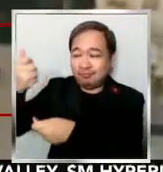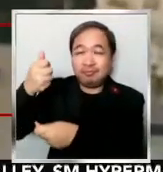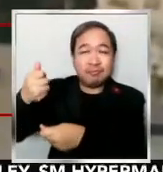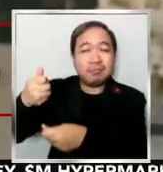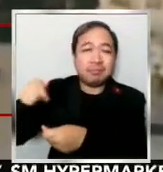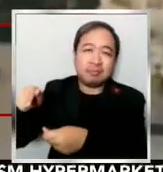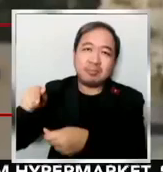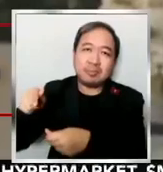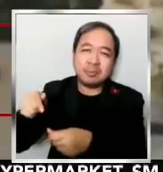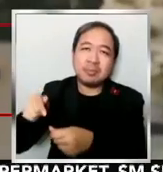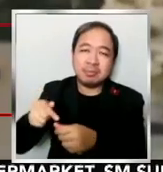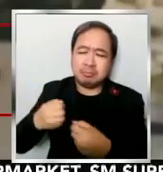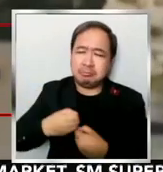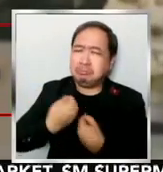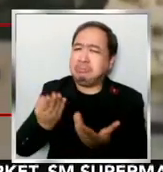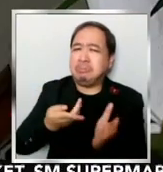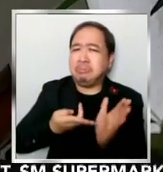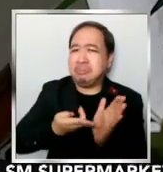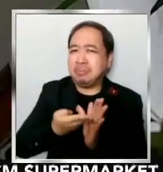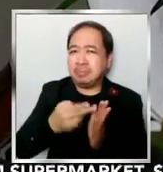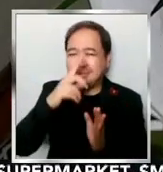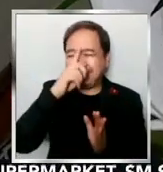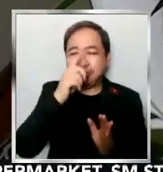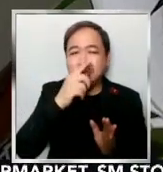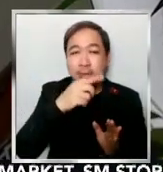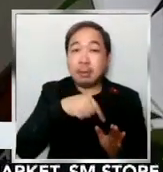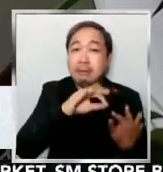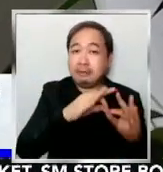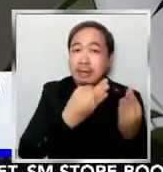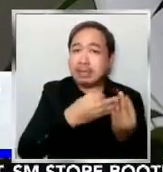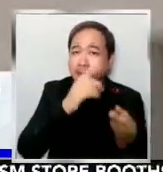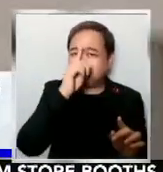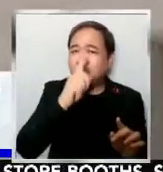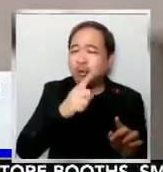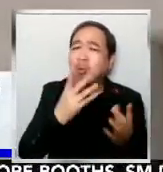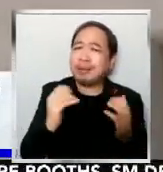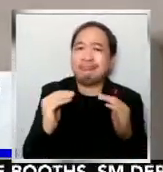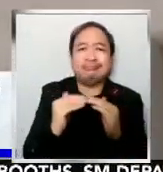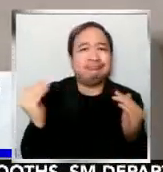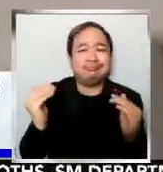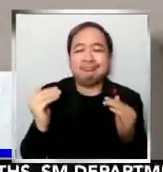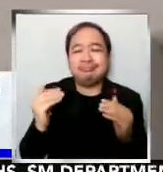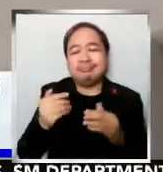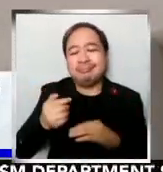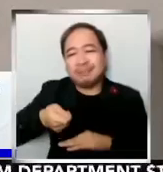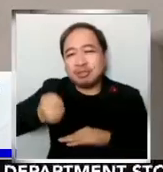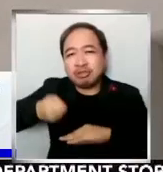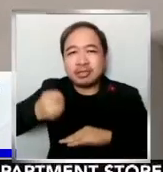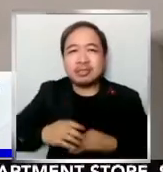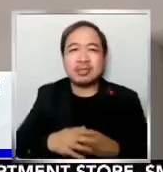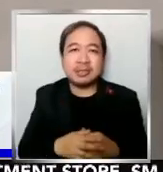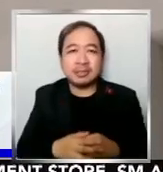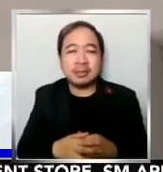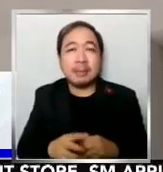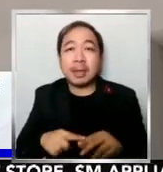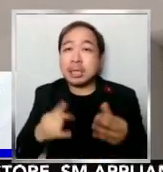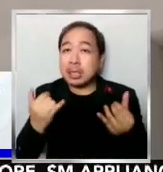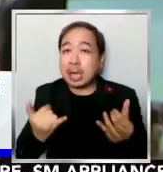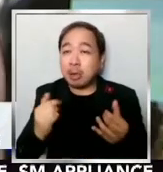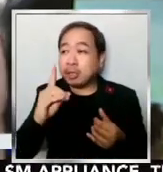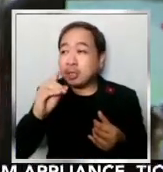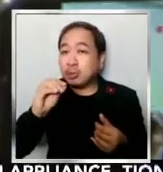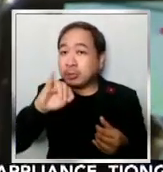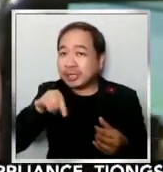namin is magkaroon ng justisya. Pero sa ngayon, sabi ng DOJ, wala pa naman daw indikasyong may ibang mastermind maliban kay